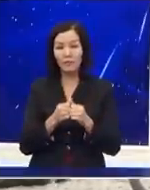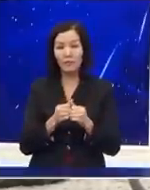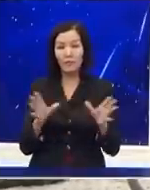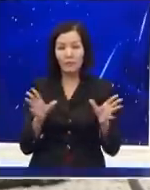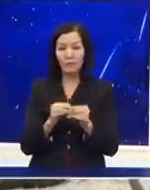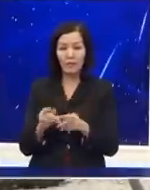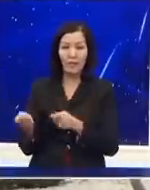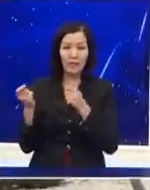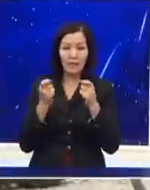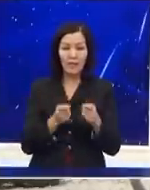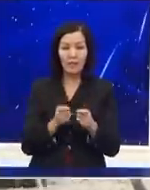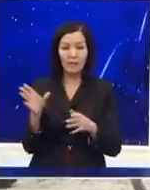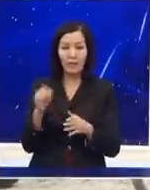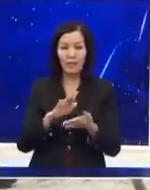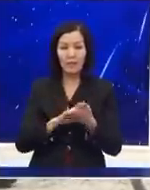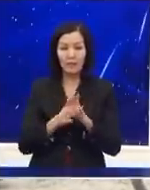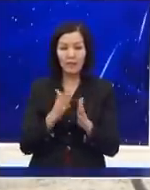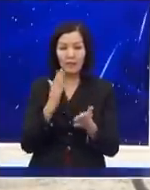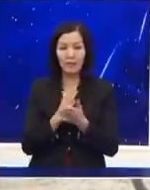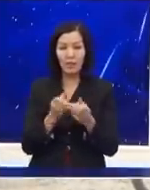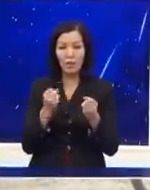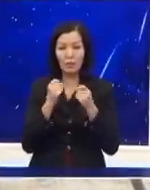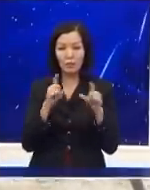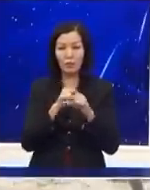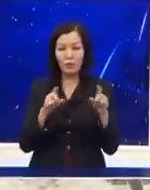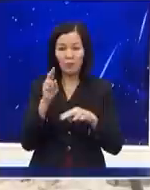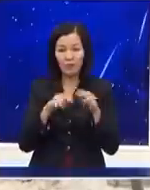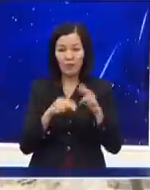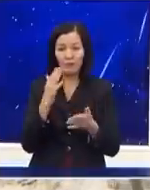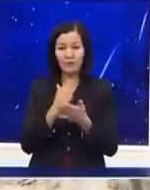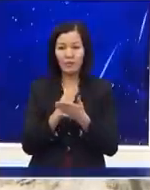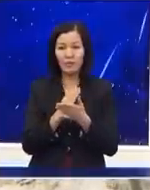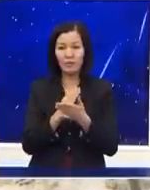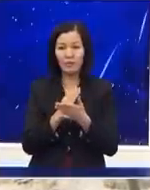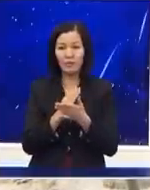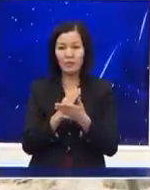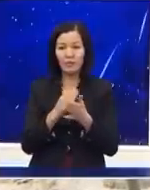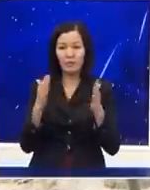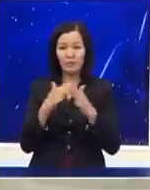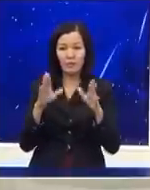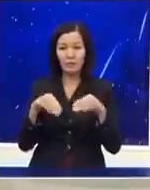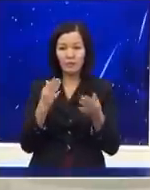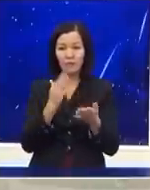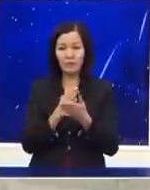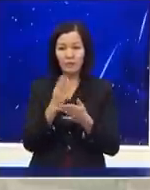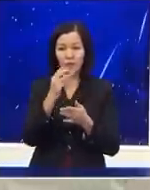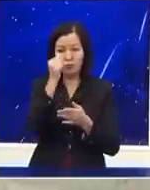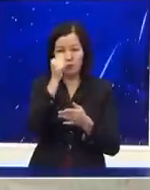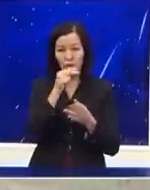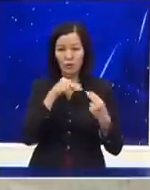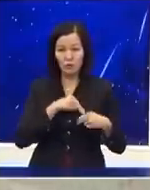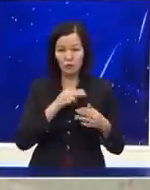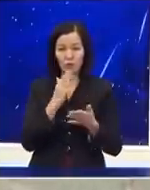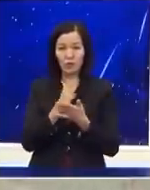келдім. Аллаға шүкір, бәрі бар. Оңа спорт комплекс салынып жатыр. Үйлер беріп жатыр. Үш ай болды жұмыстым осы жерде.